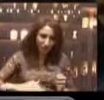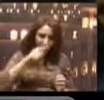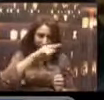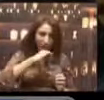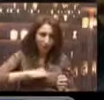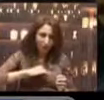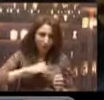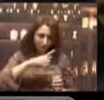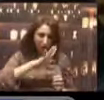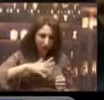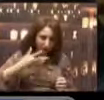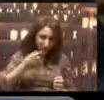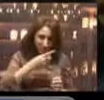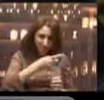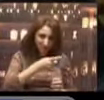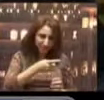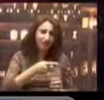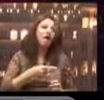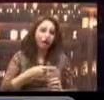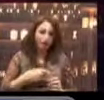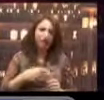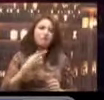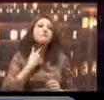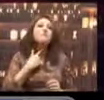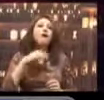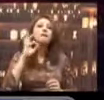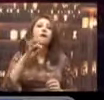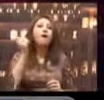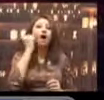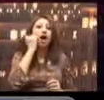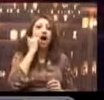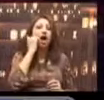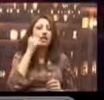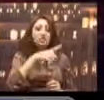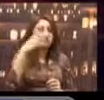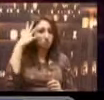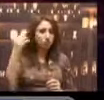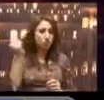كاره الاهلي ولا شايف ان الاهلي؟ لا بحب الاهلي جدا. سعيد يعني بموقف الاهلي النهارده؟